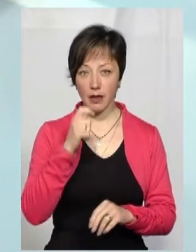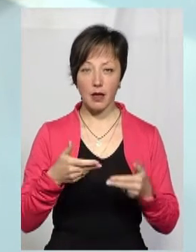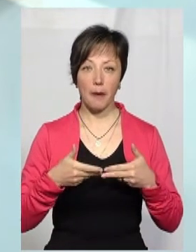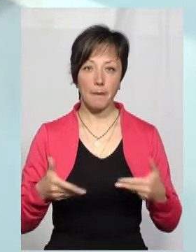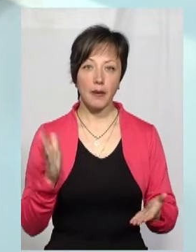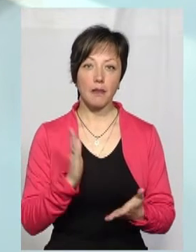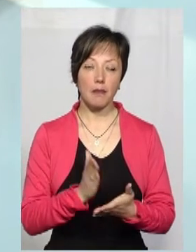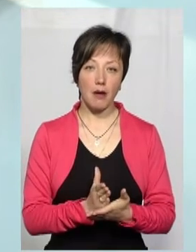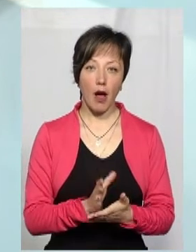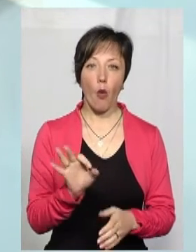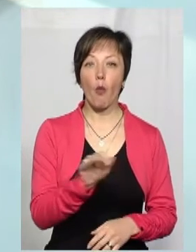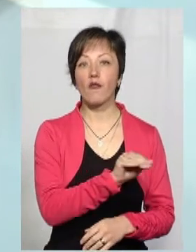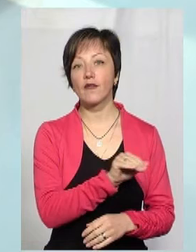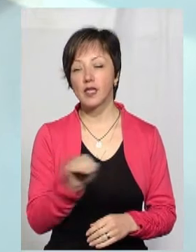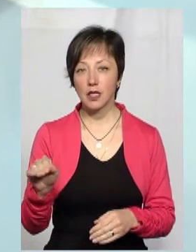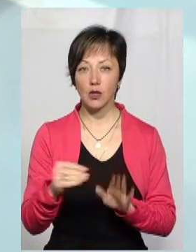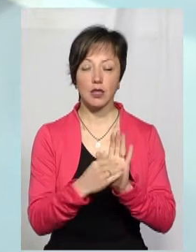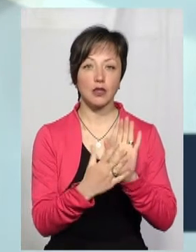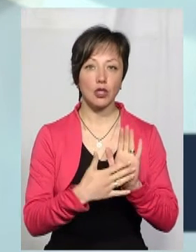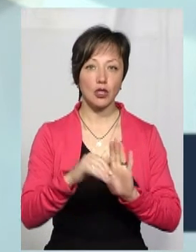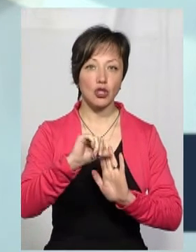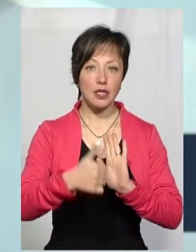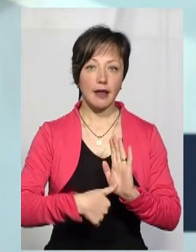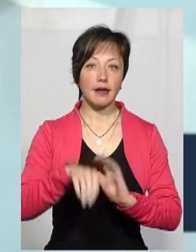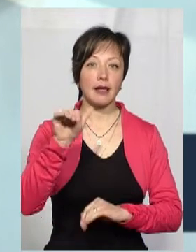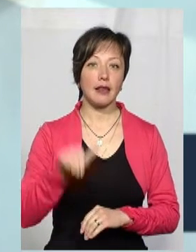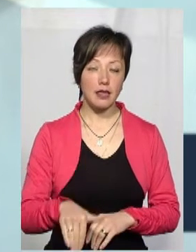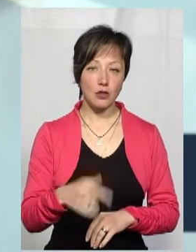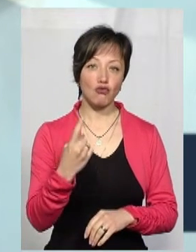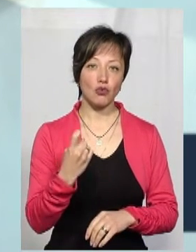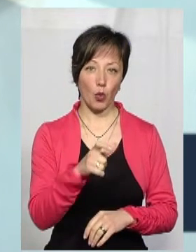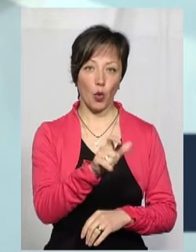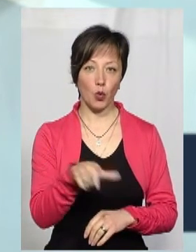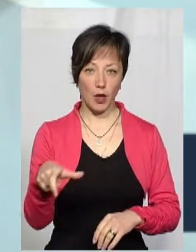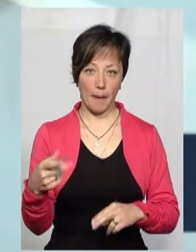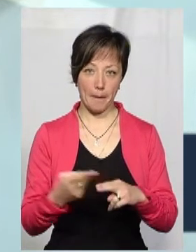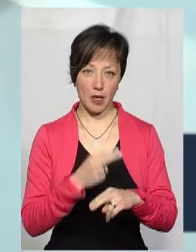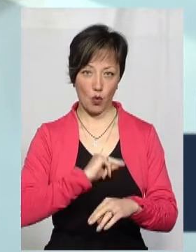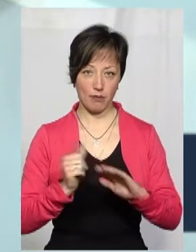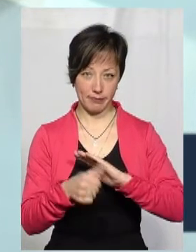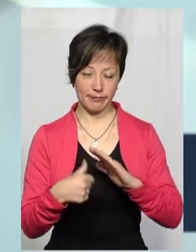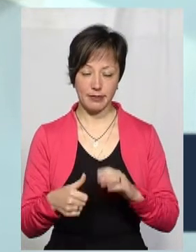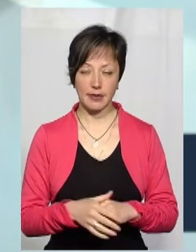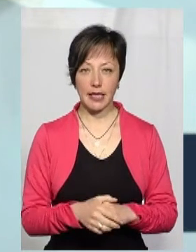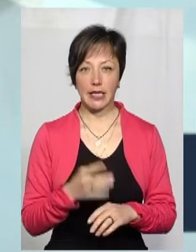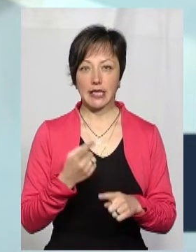мали офіційно зареєстрованих 16 100 безробітних. Це на